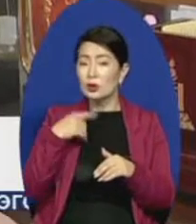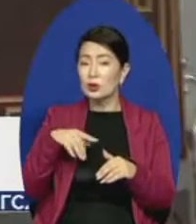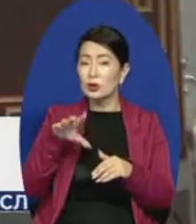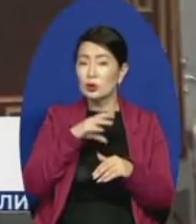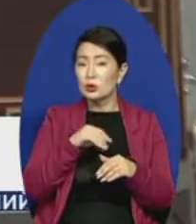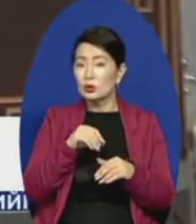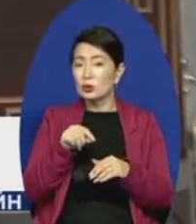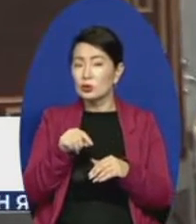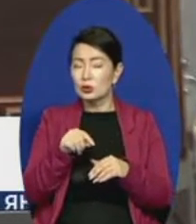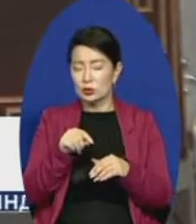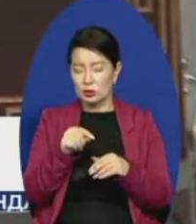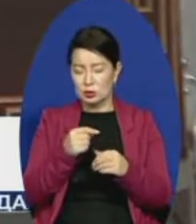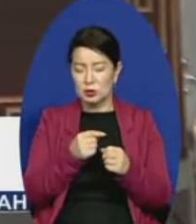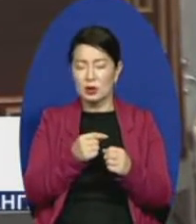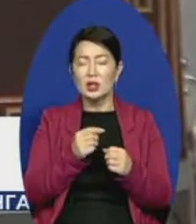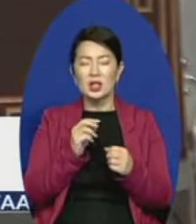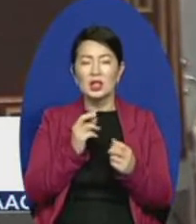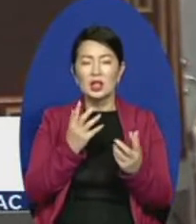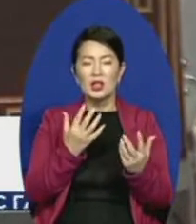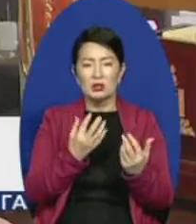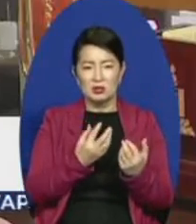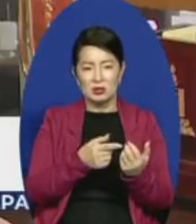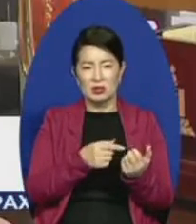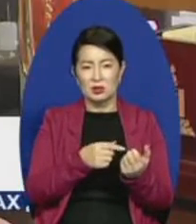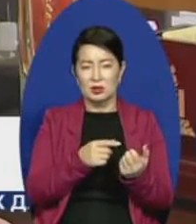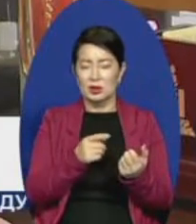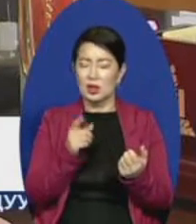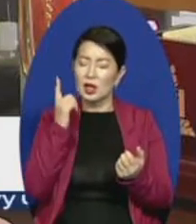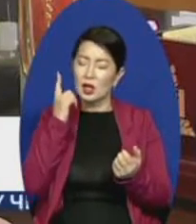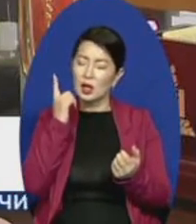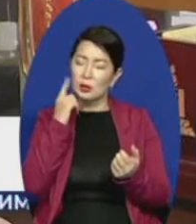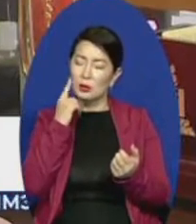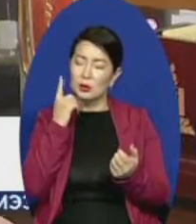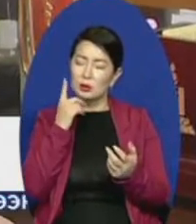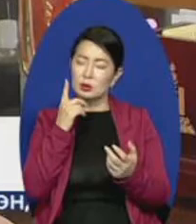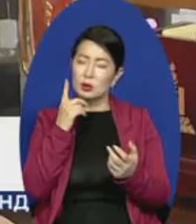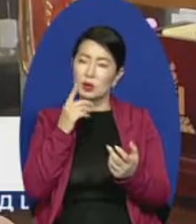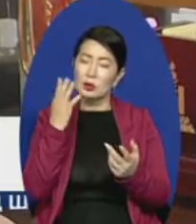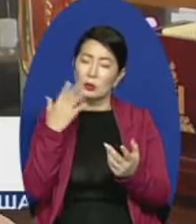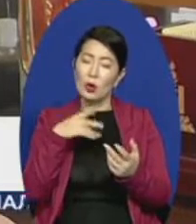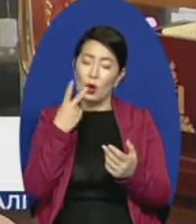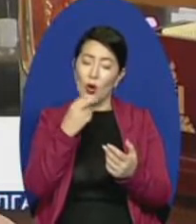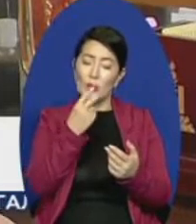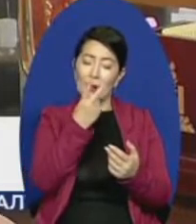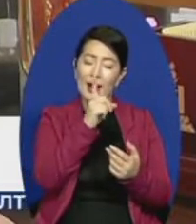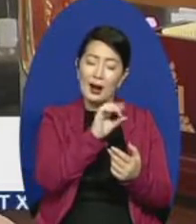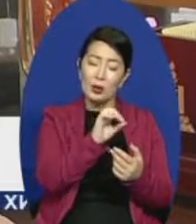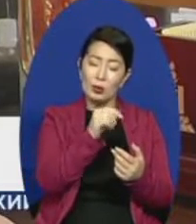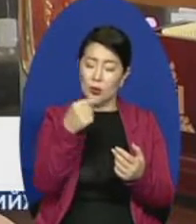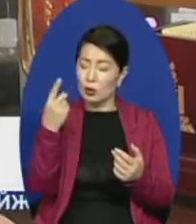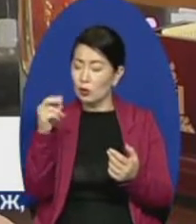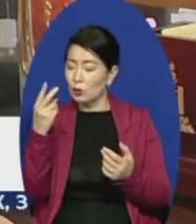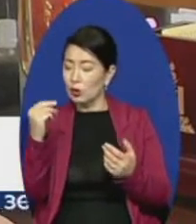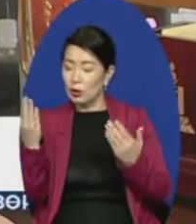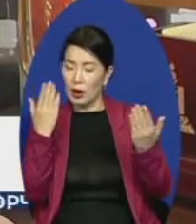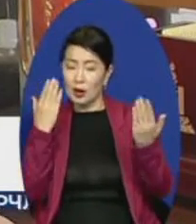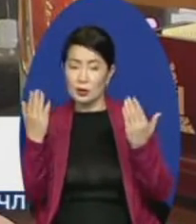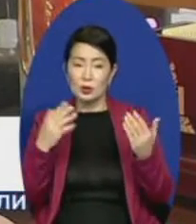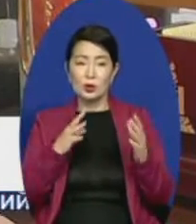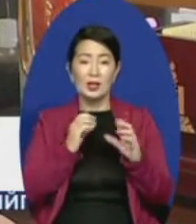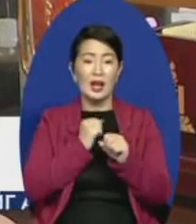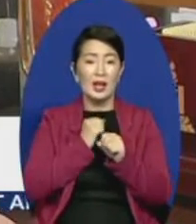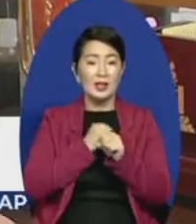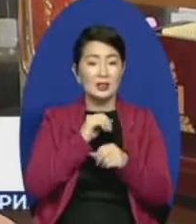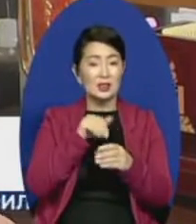эмэгтэйчүүдийн жин нилээн дарж байгаа. Тийм учраас л бид нэр 2010 оныг 20 онтой харьцуулахад энэ